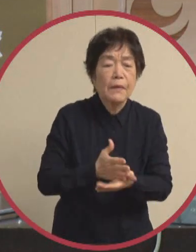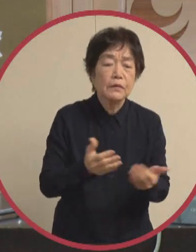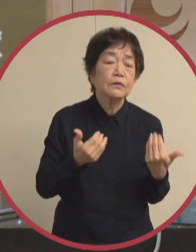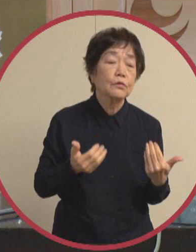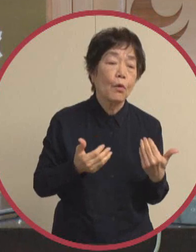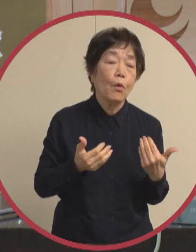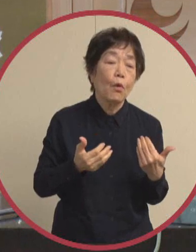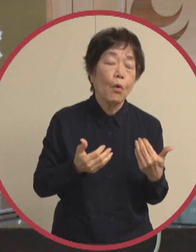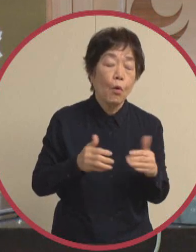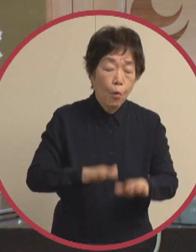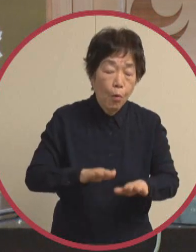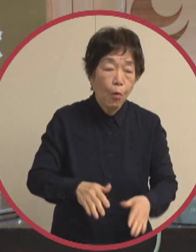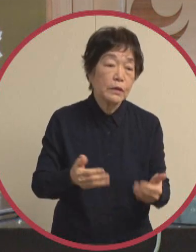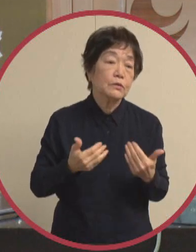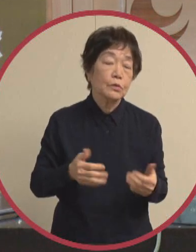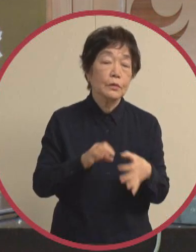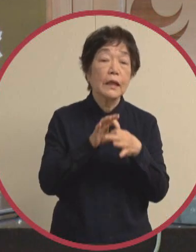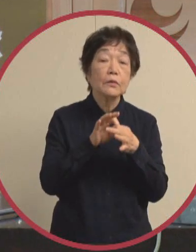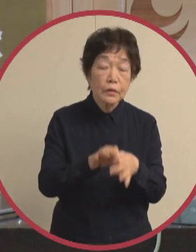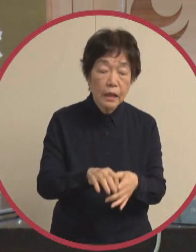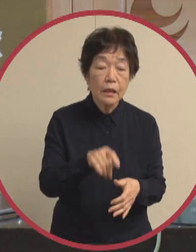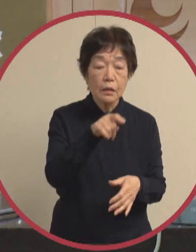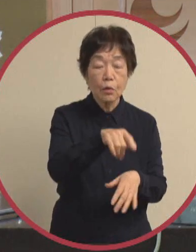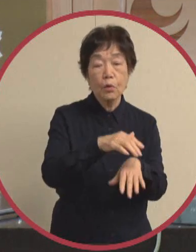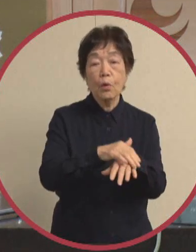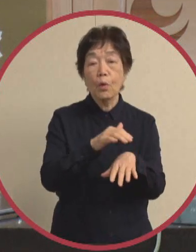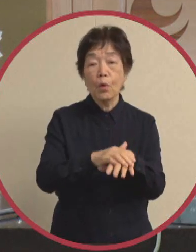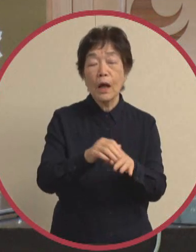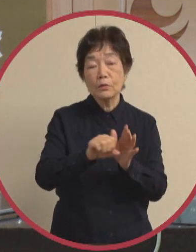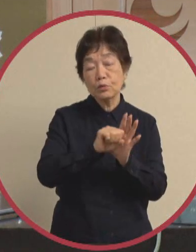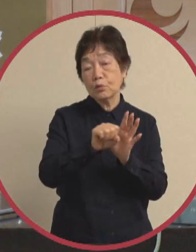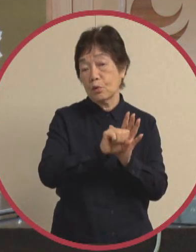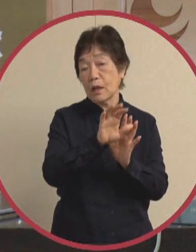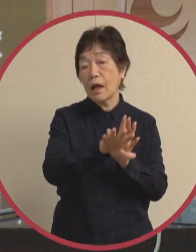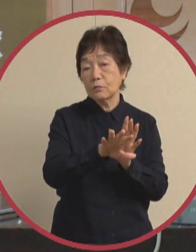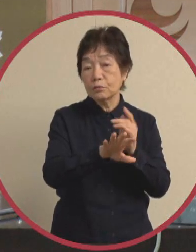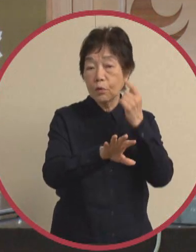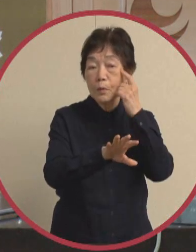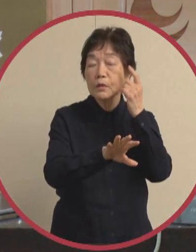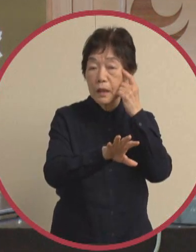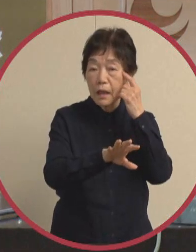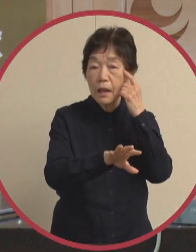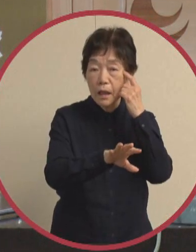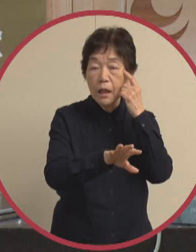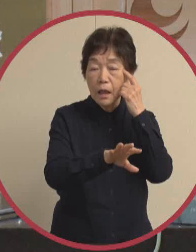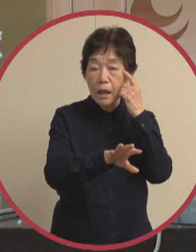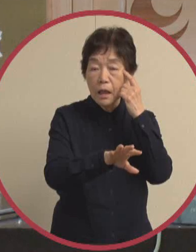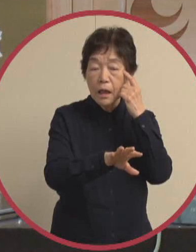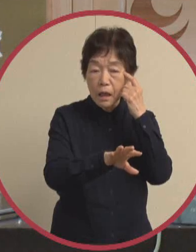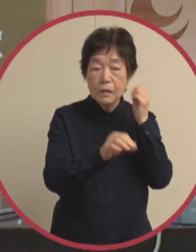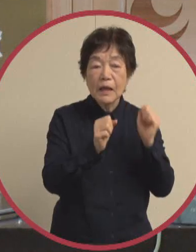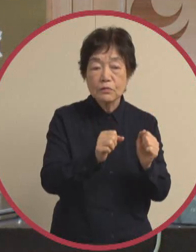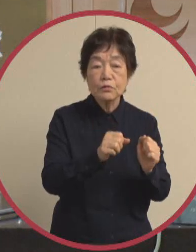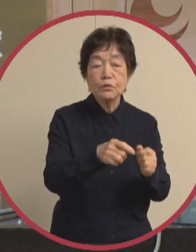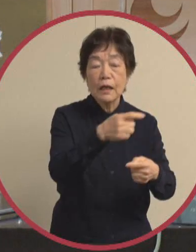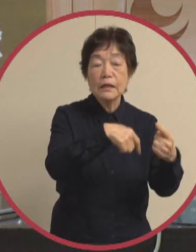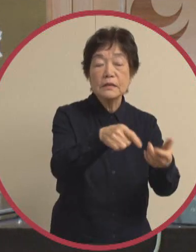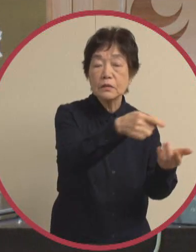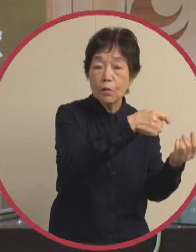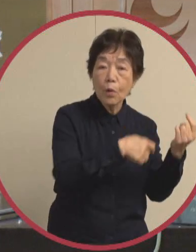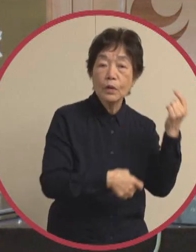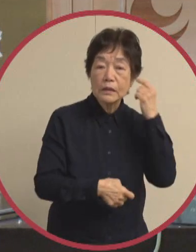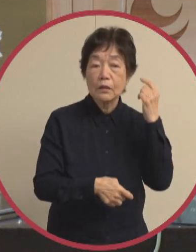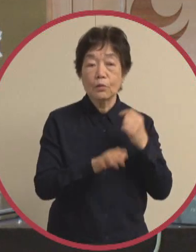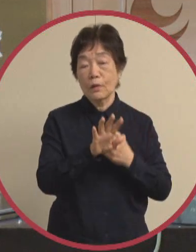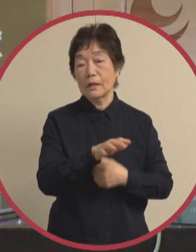ね、そのためにこういった方法が非常に有効であるというふうに、まあ、考えておられる経営レベルの方、そ